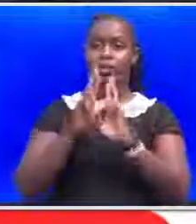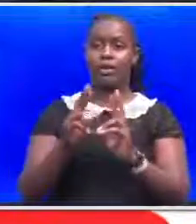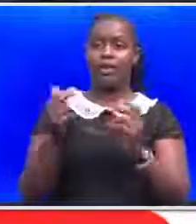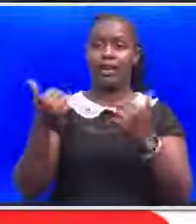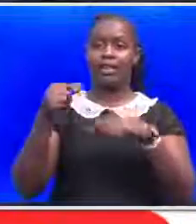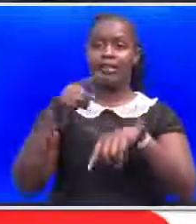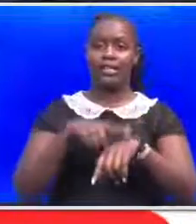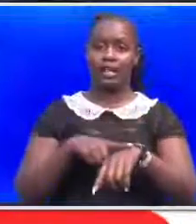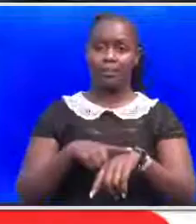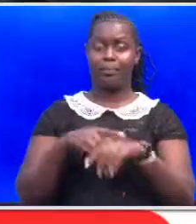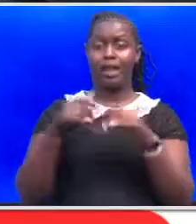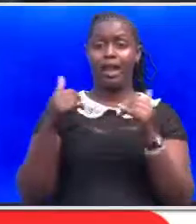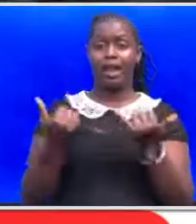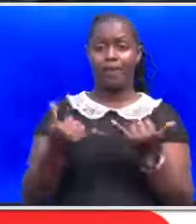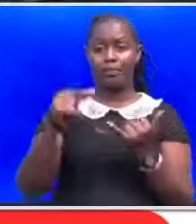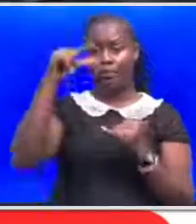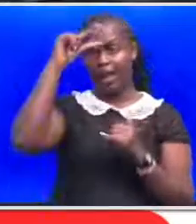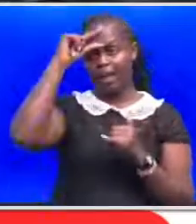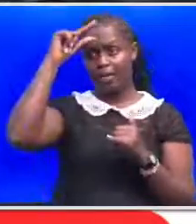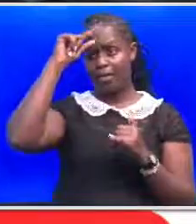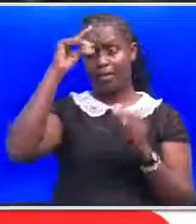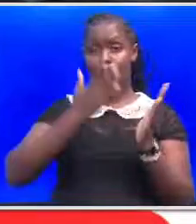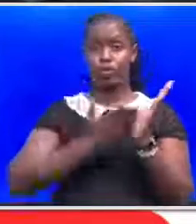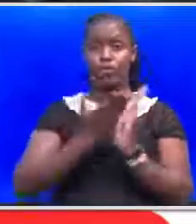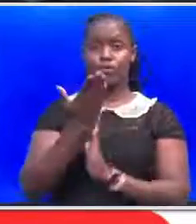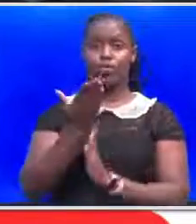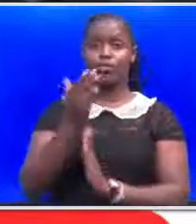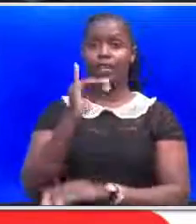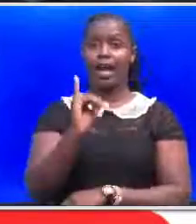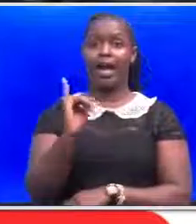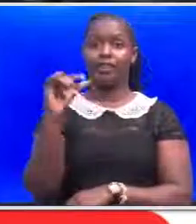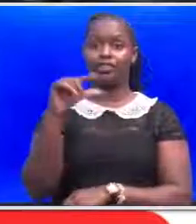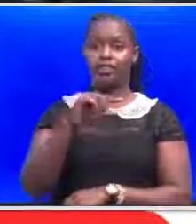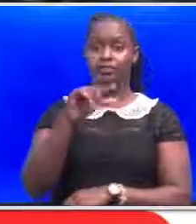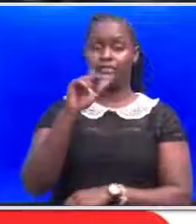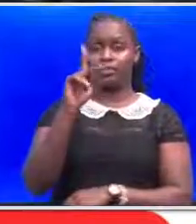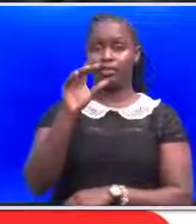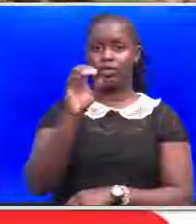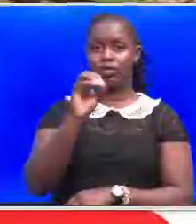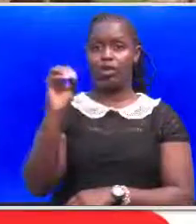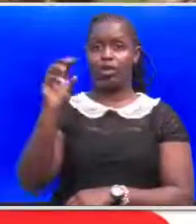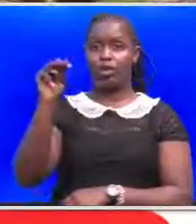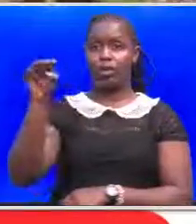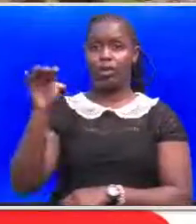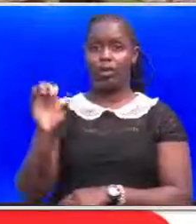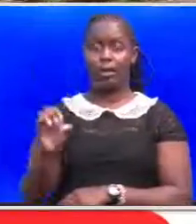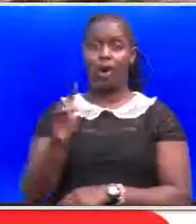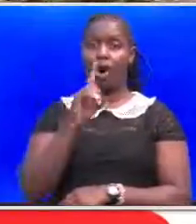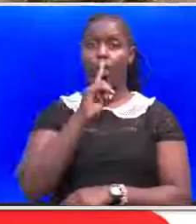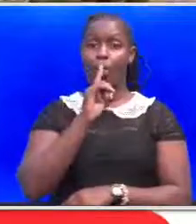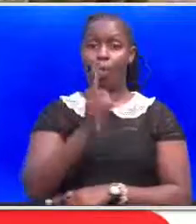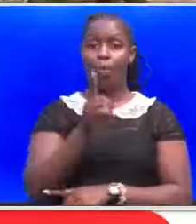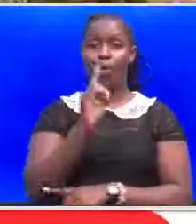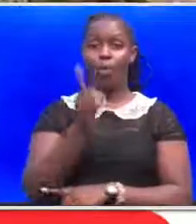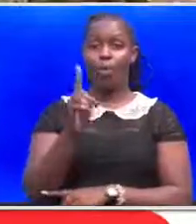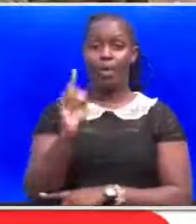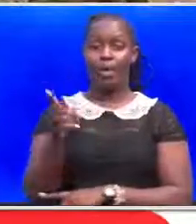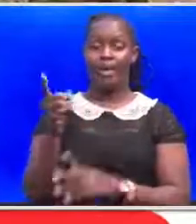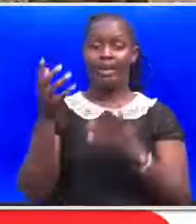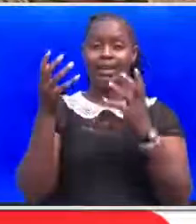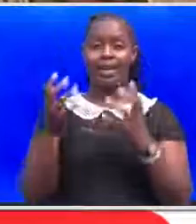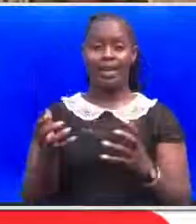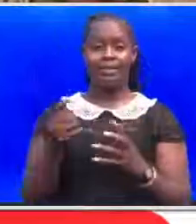Na sasa, serikali kupitia Inspekta Jenerali wa polisi Japheth Koome imetoa onyo kali kwa washambulizi hao na kusema